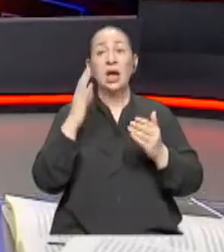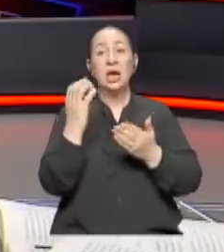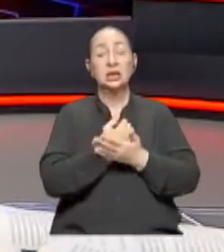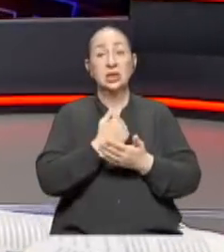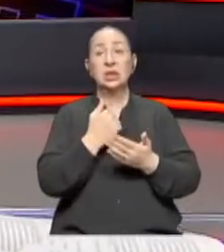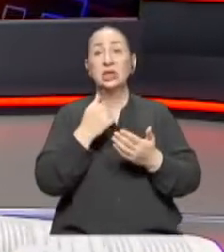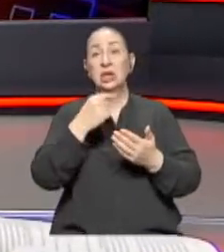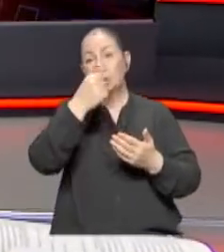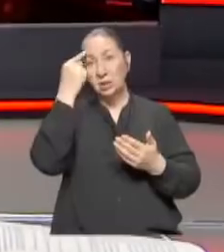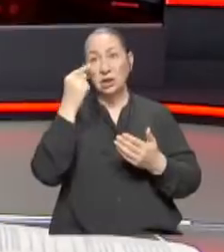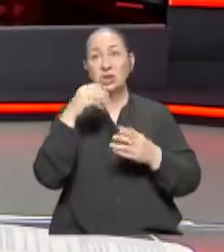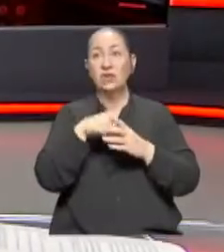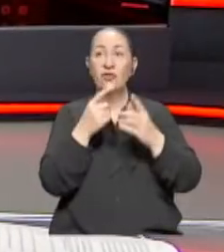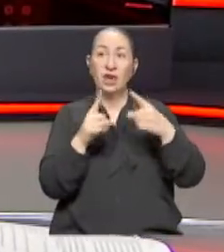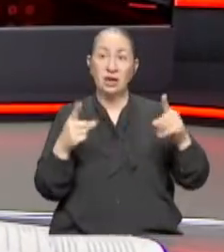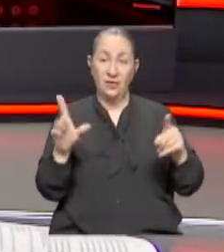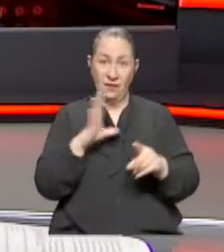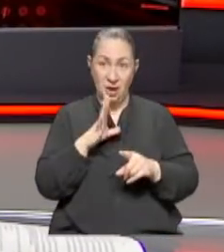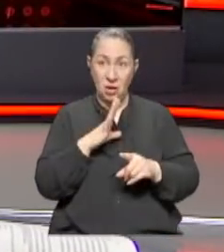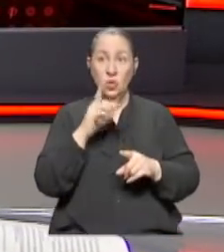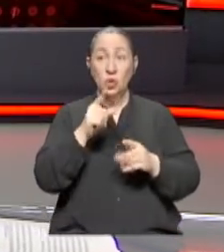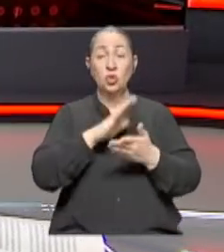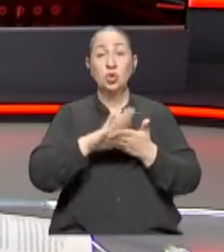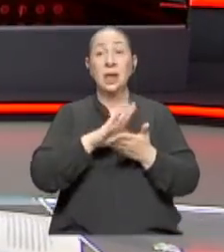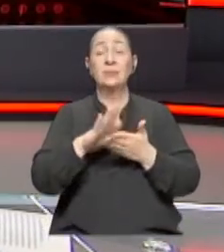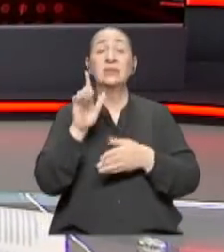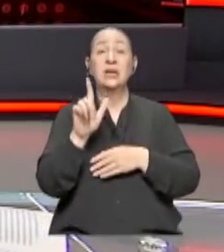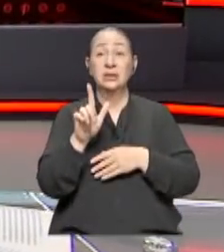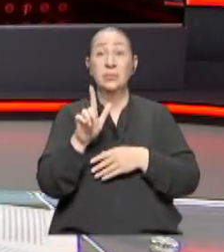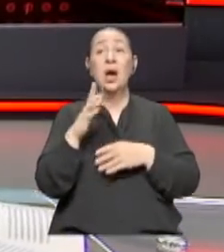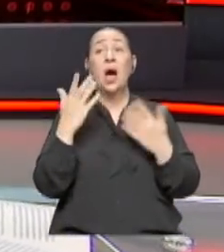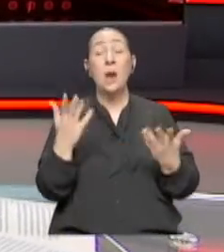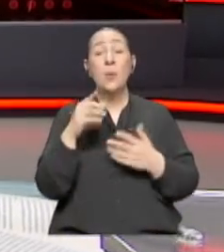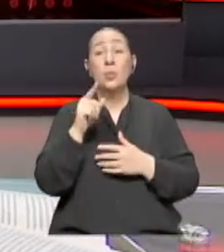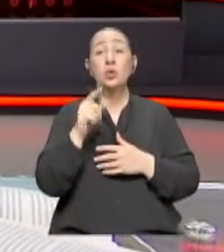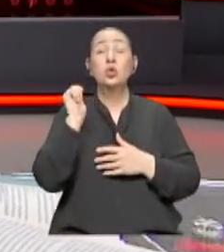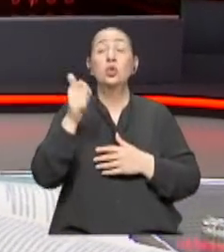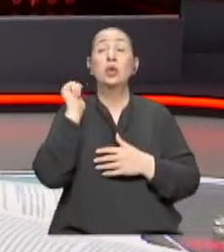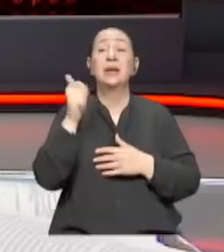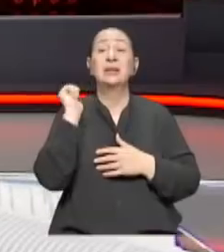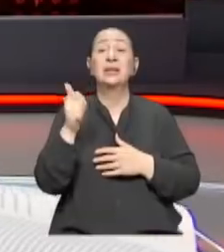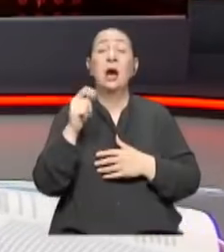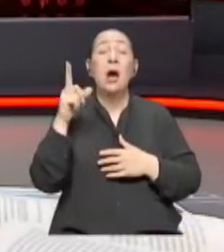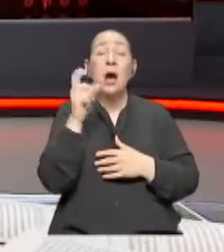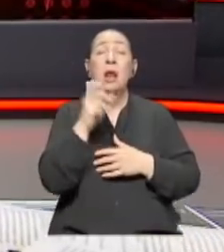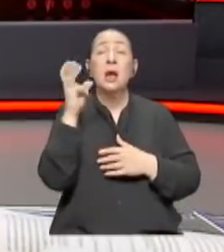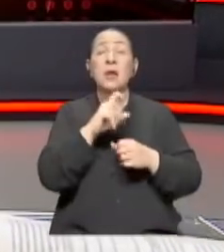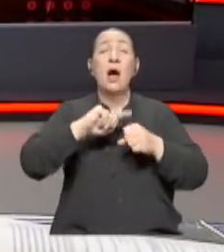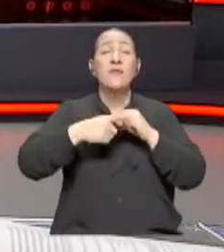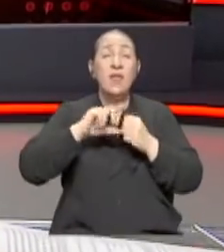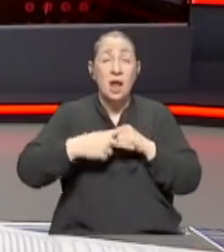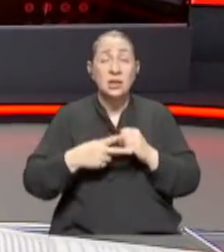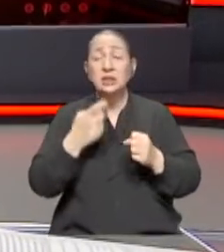ettikleri, kullandıkları imkanlar arasında farklar var. Bunların da düzenlenmesi lazım. Fakat burada günlerdir, aylardır,